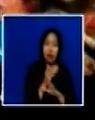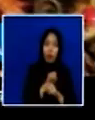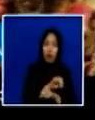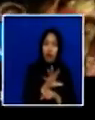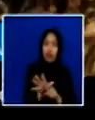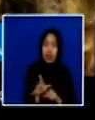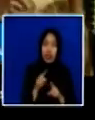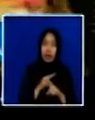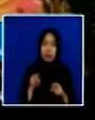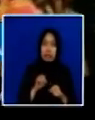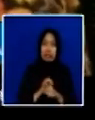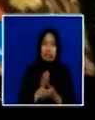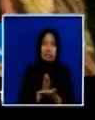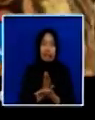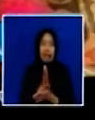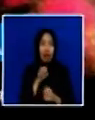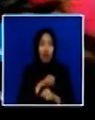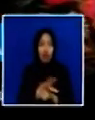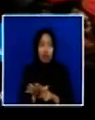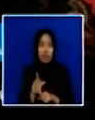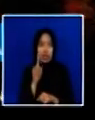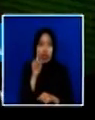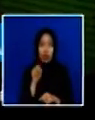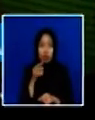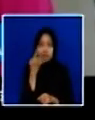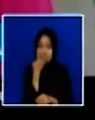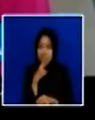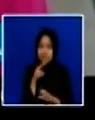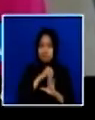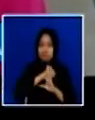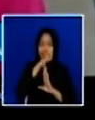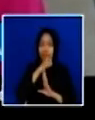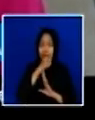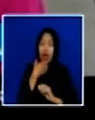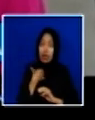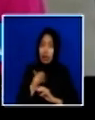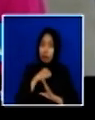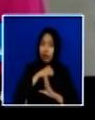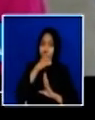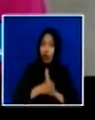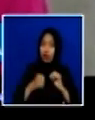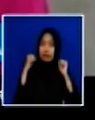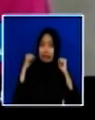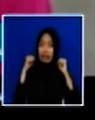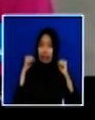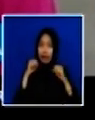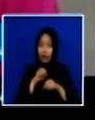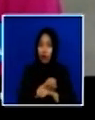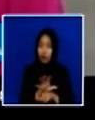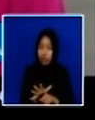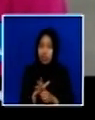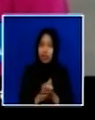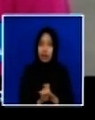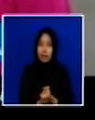namun ditengah pandemi saat ini sekolah mewajibkan siswa mentaati seluruh prosedur pelaksanaan protokol kesehatan koffies membahas